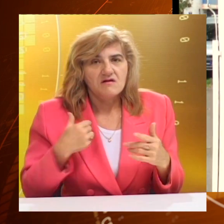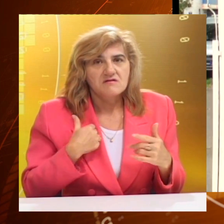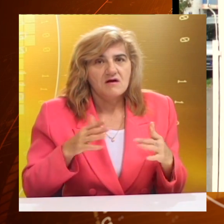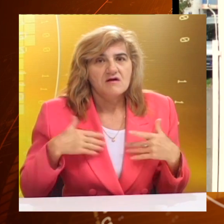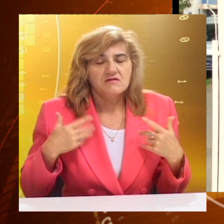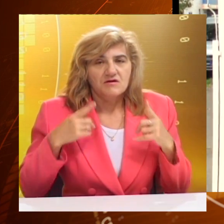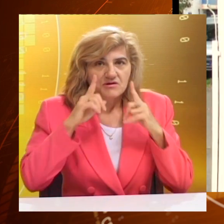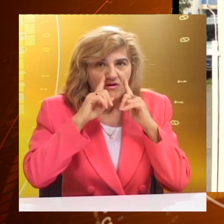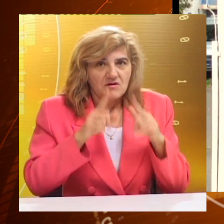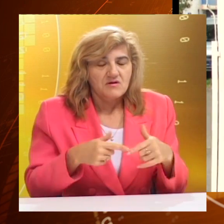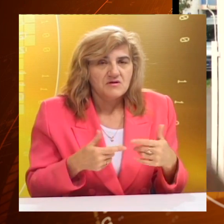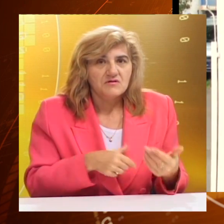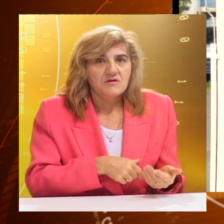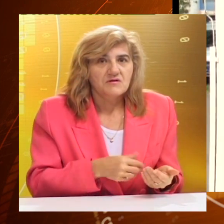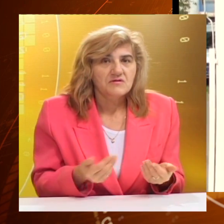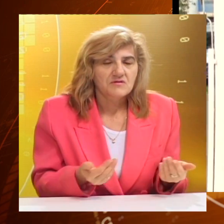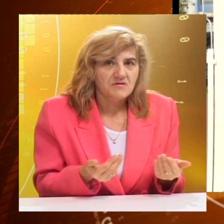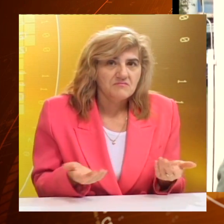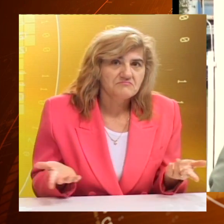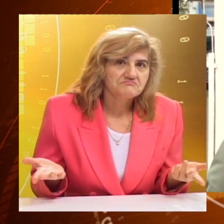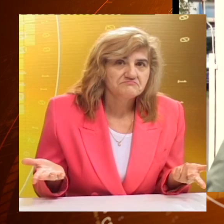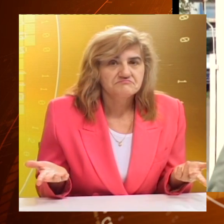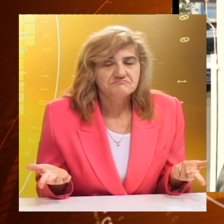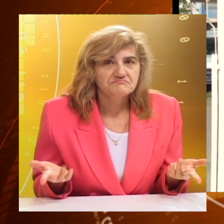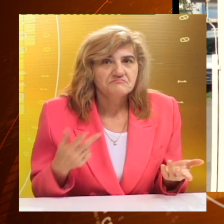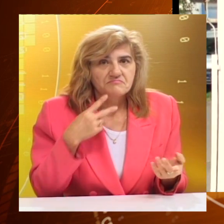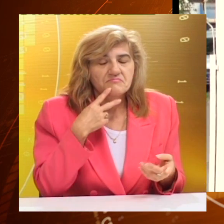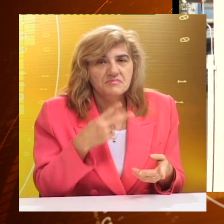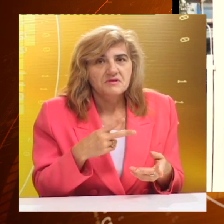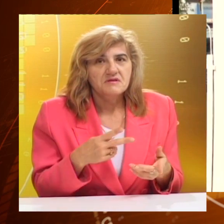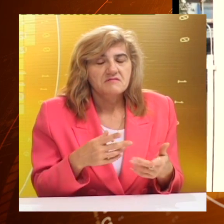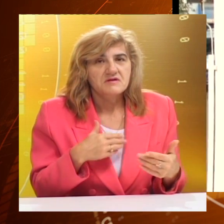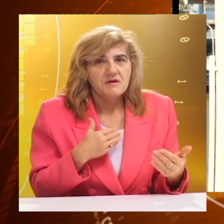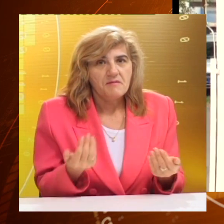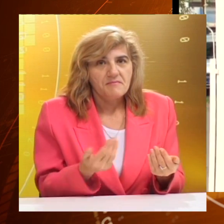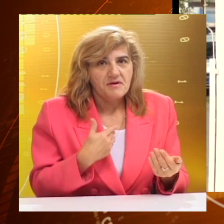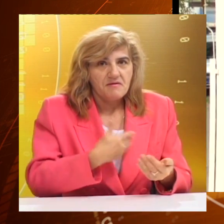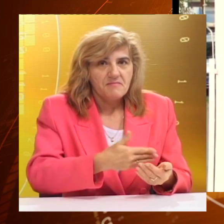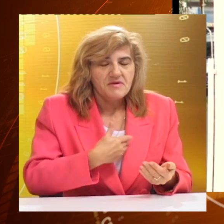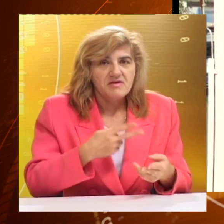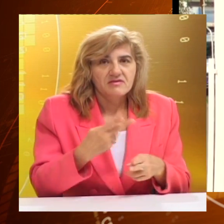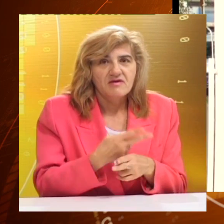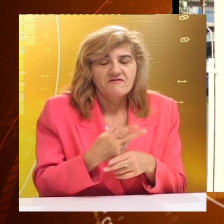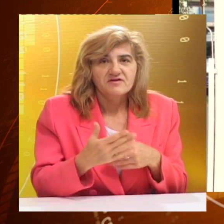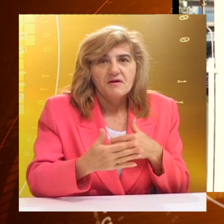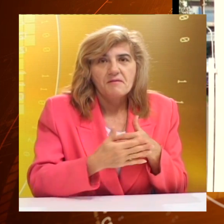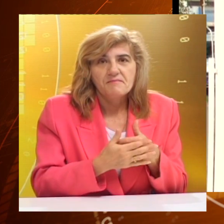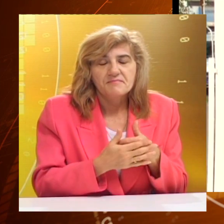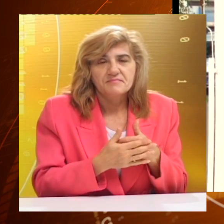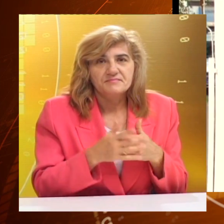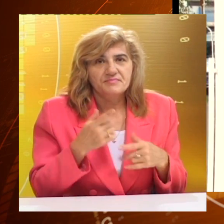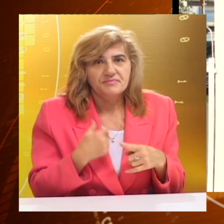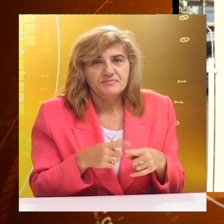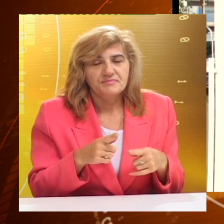bih nisam za to da se doji u nedogled, zato jer se stvarno možda jedna patološka veza između deteta i majke.